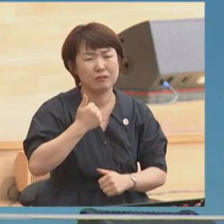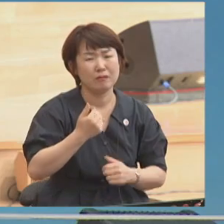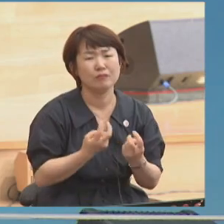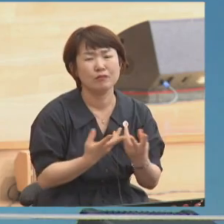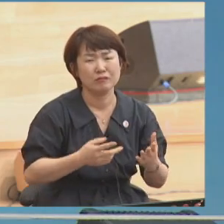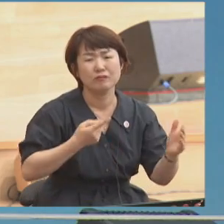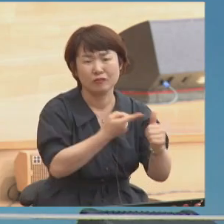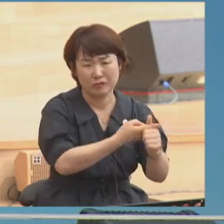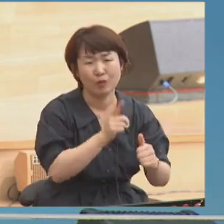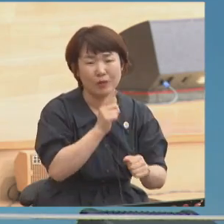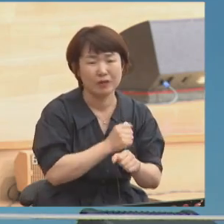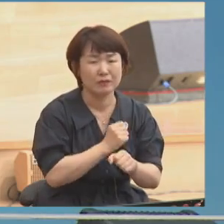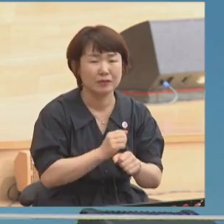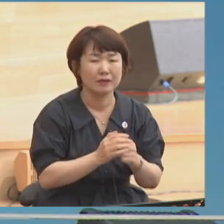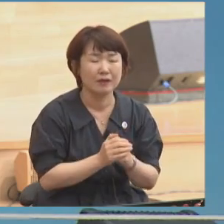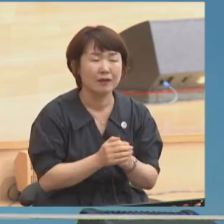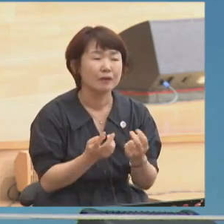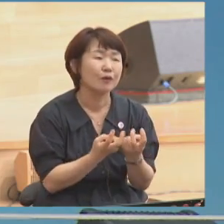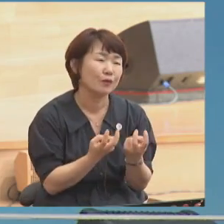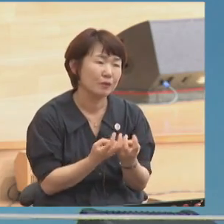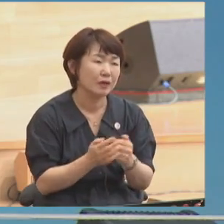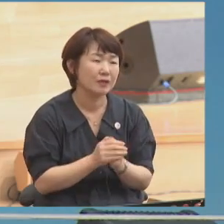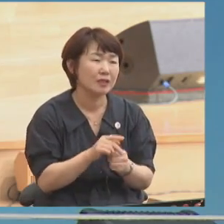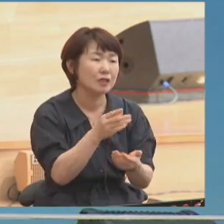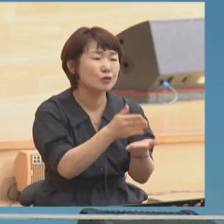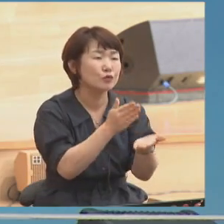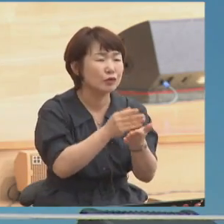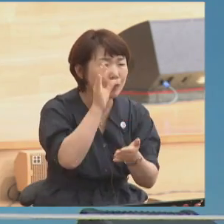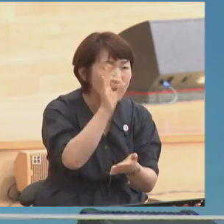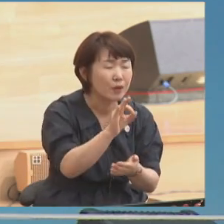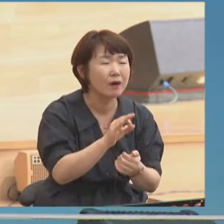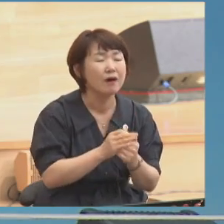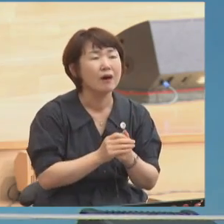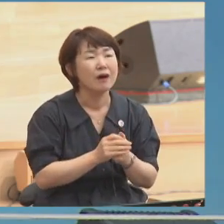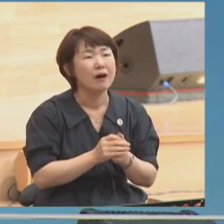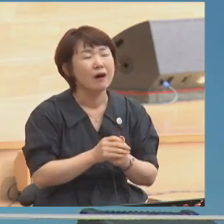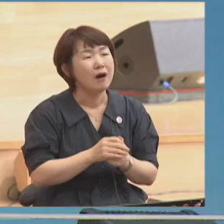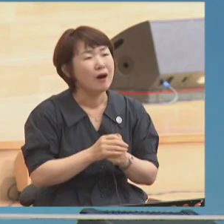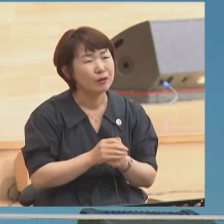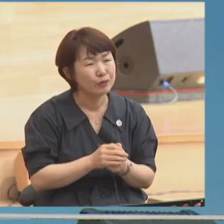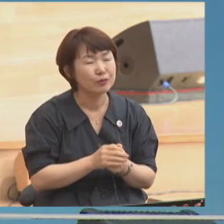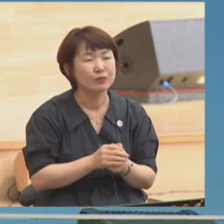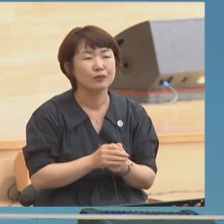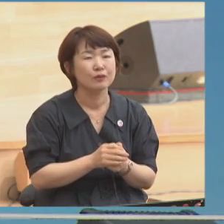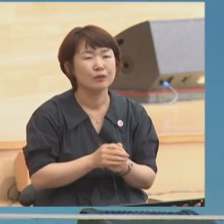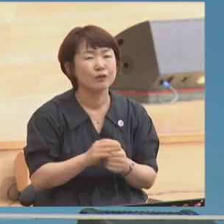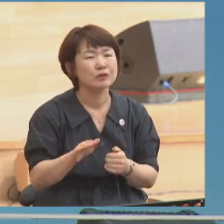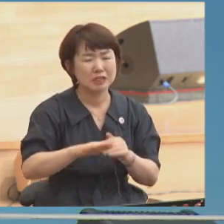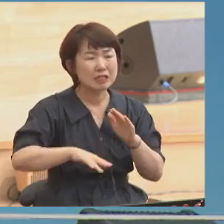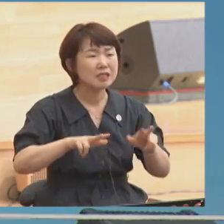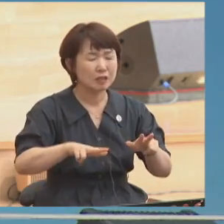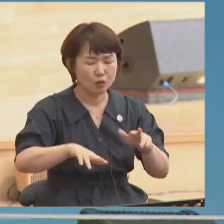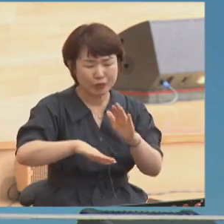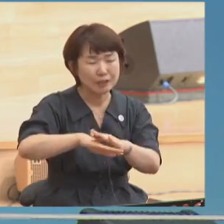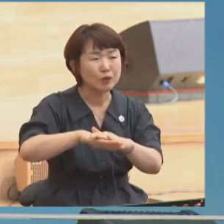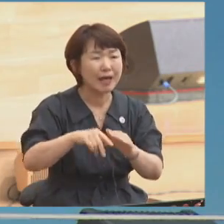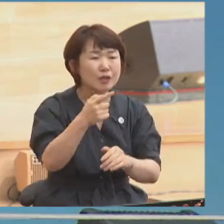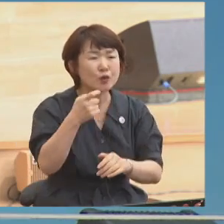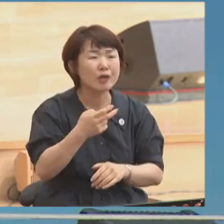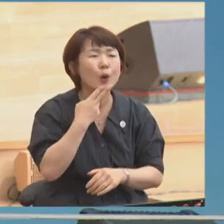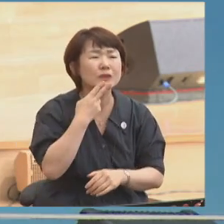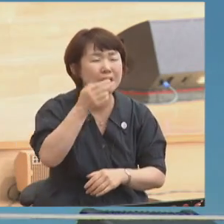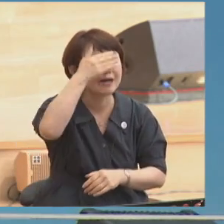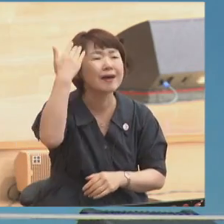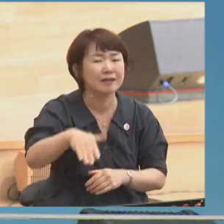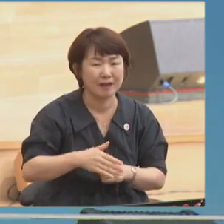좋죠? 여러분 저는 이런 뉴스를 접할 때마다 그나마 야 우리 손에 총이 없으니까